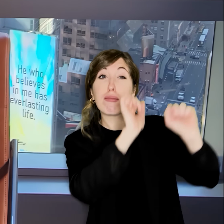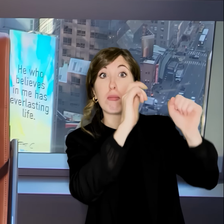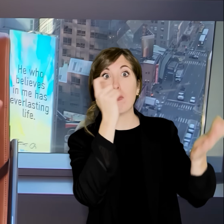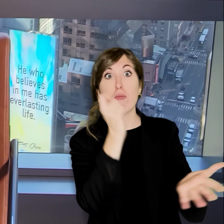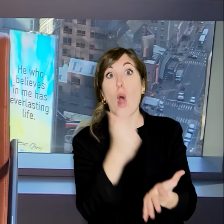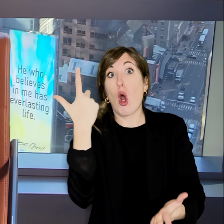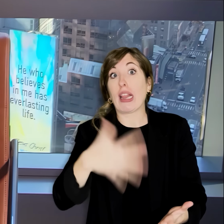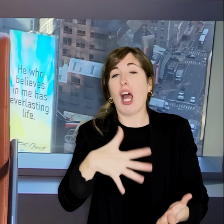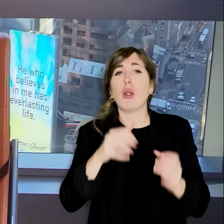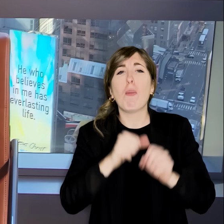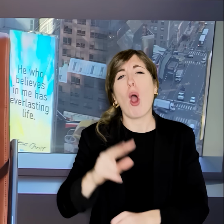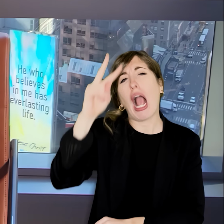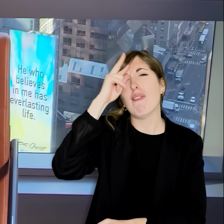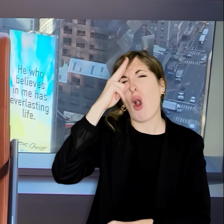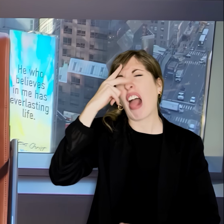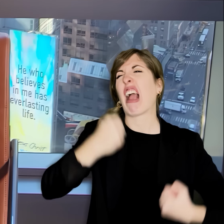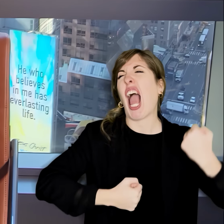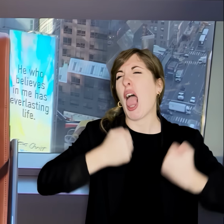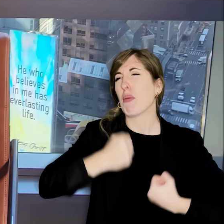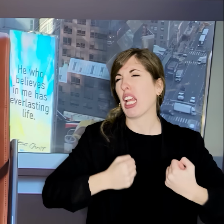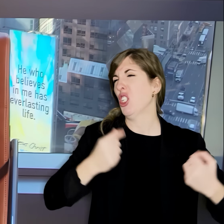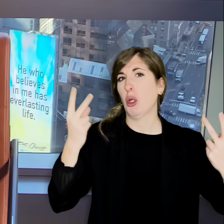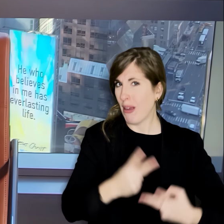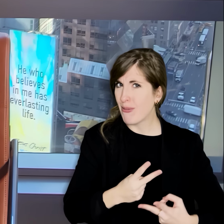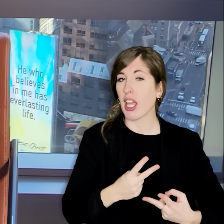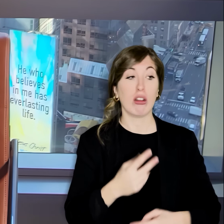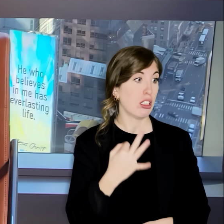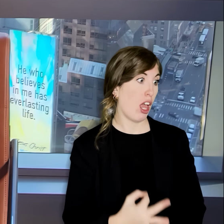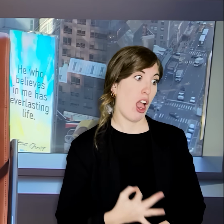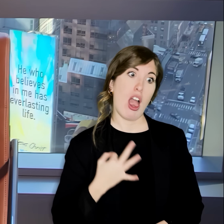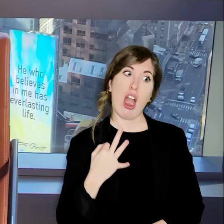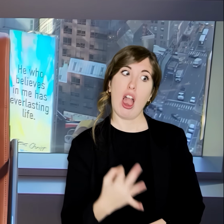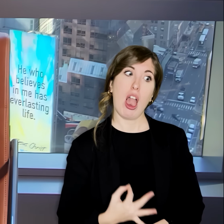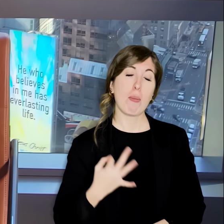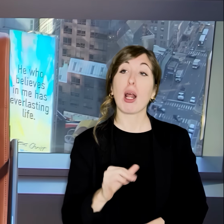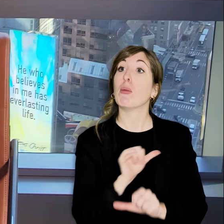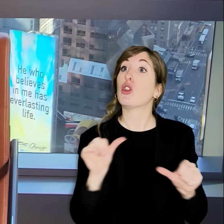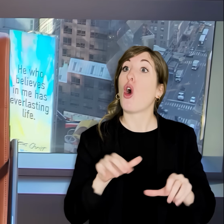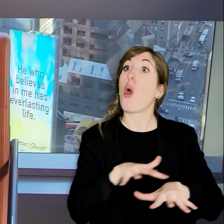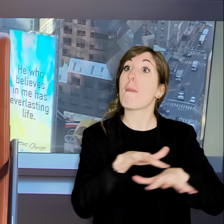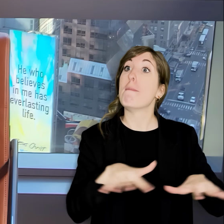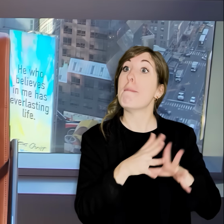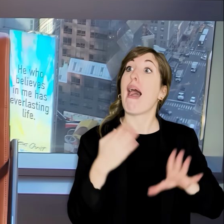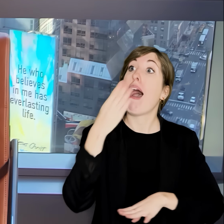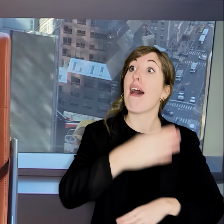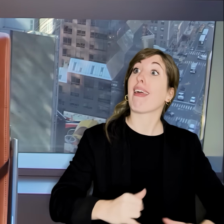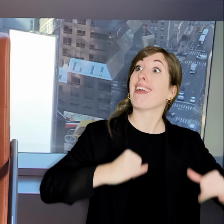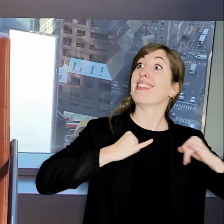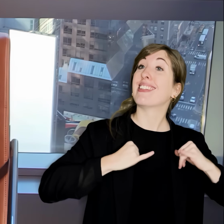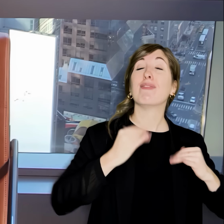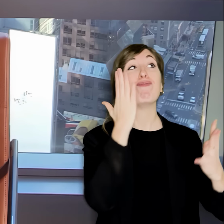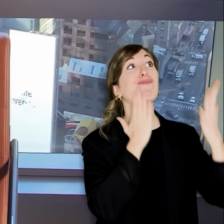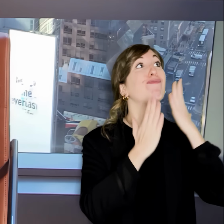sembrare e sta sempre sì eh sì ma non solo quando vai al mare in vacanza ma anche quando è